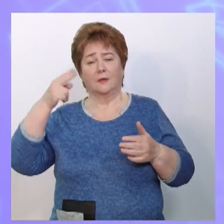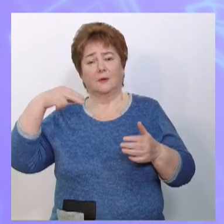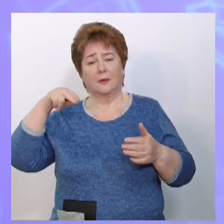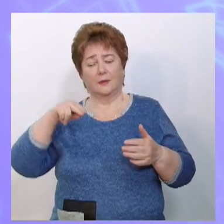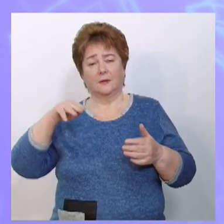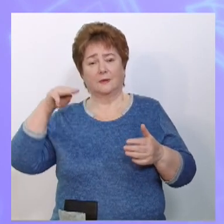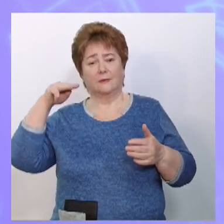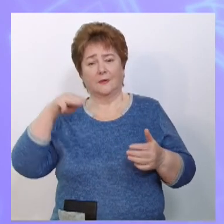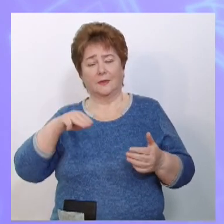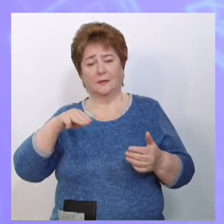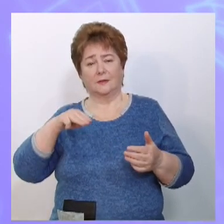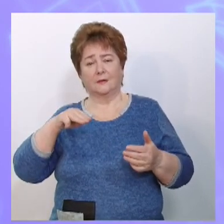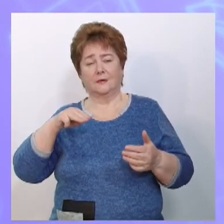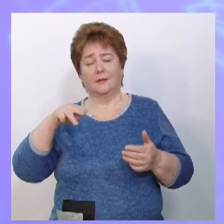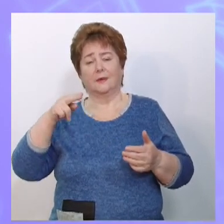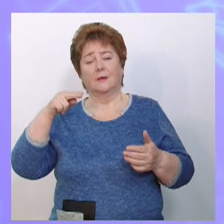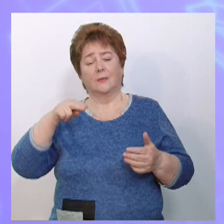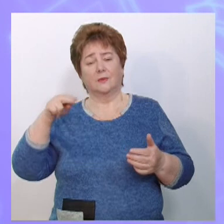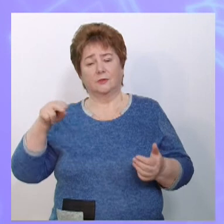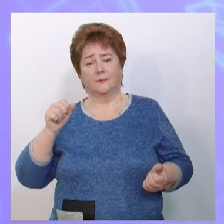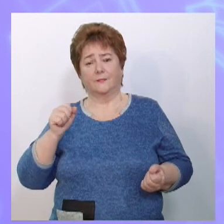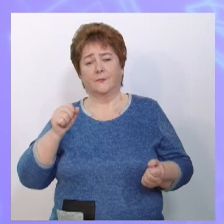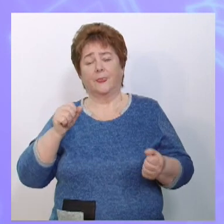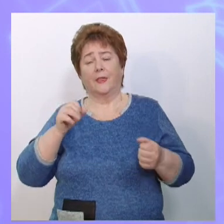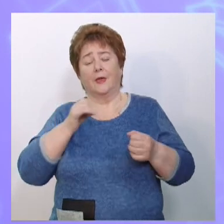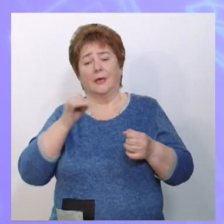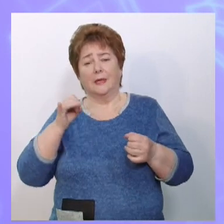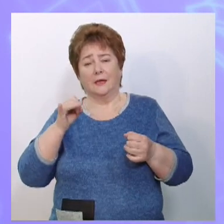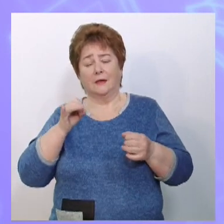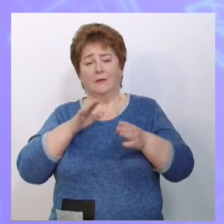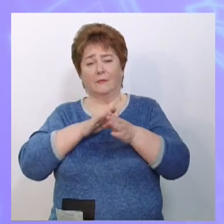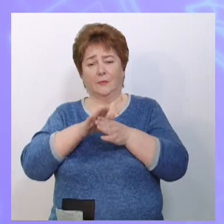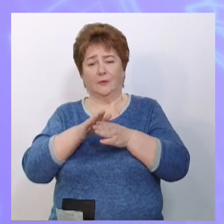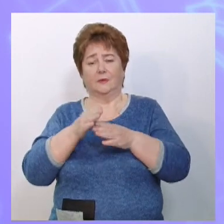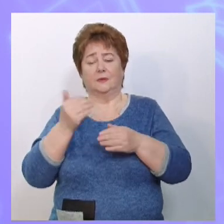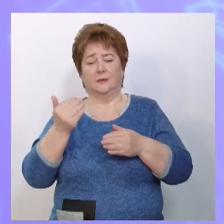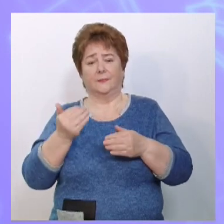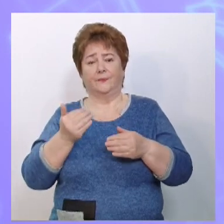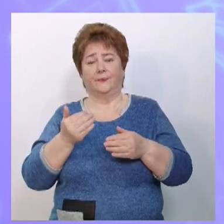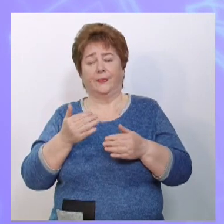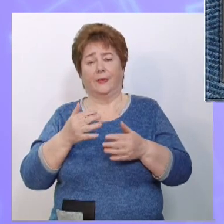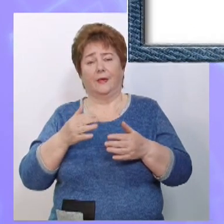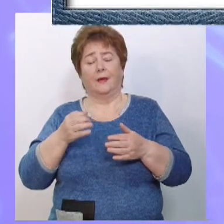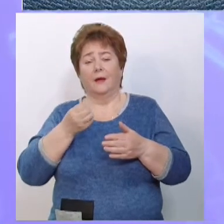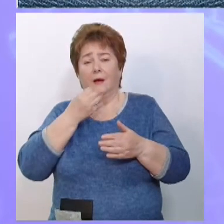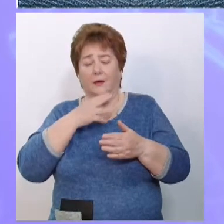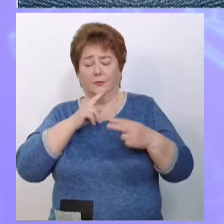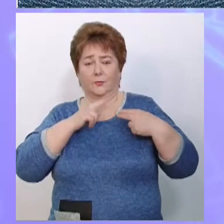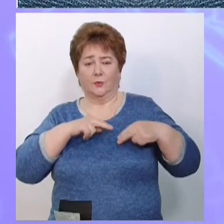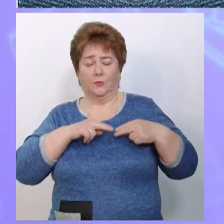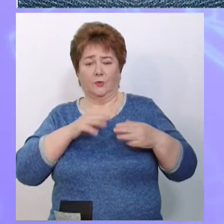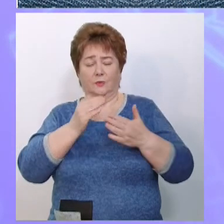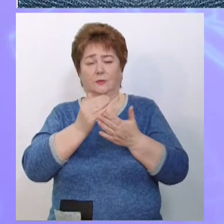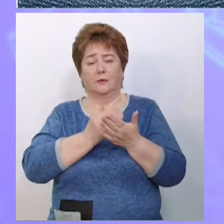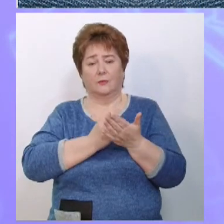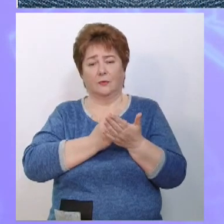дательного, творительного, падежей, и просклоняйте их. Мы славно потрудились на